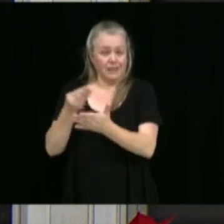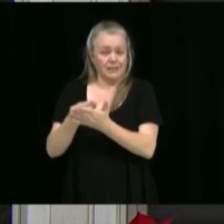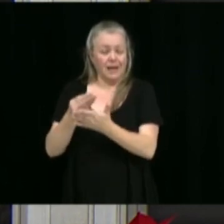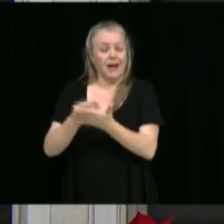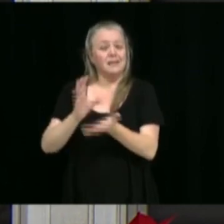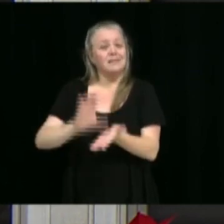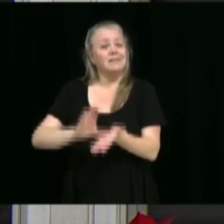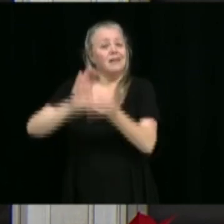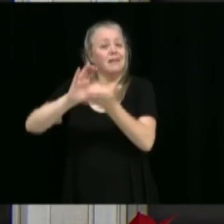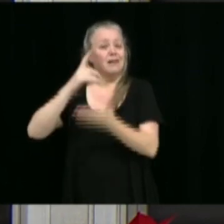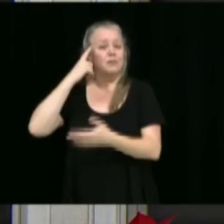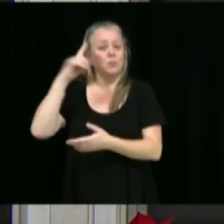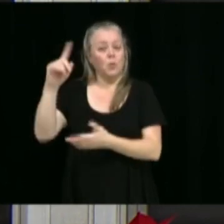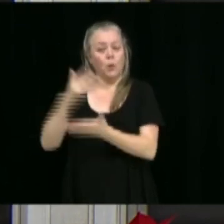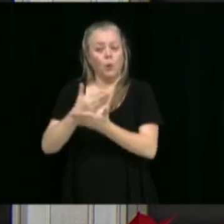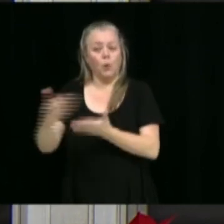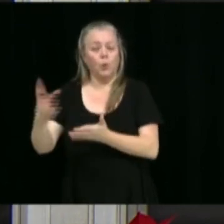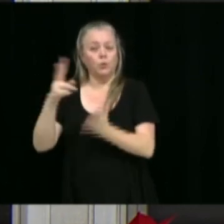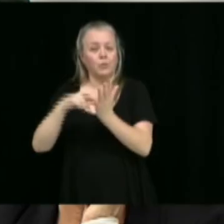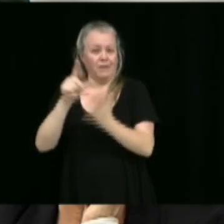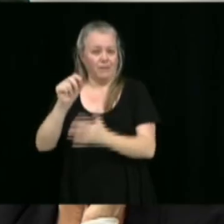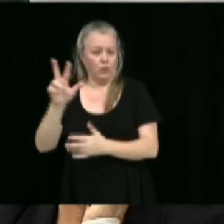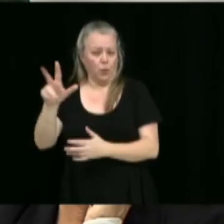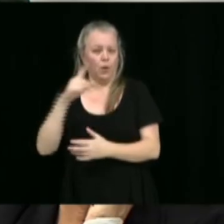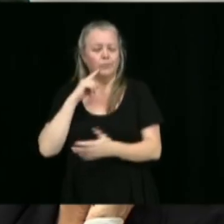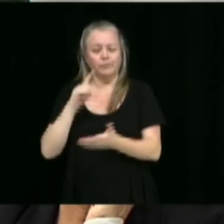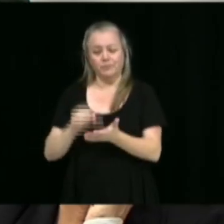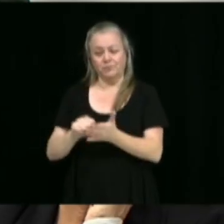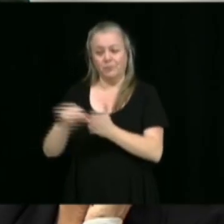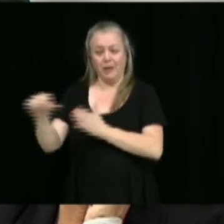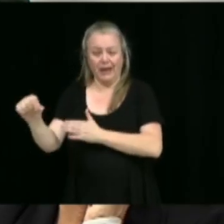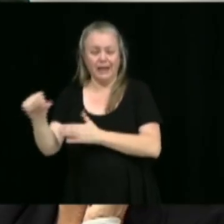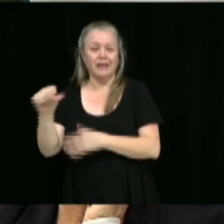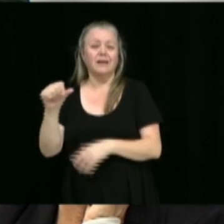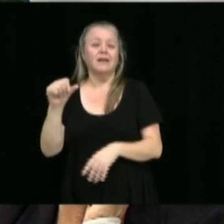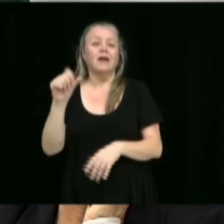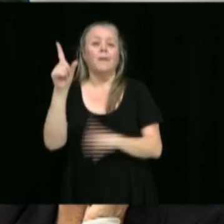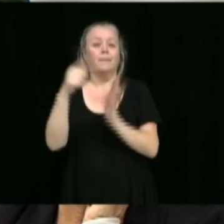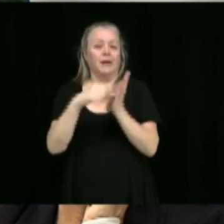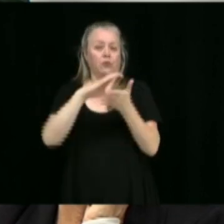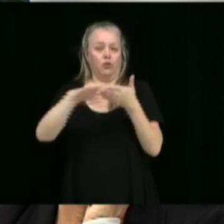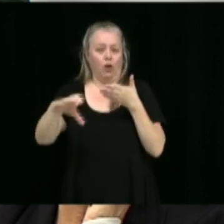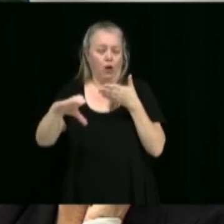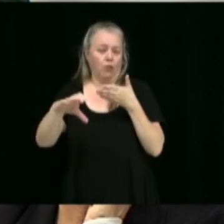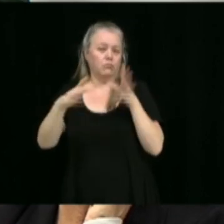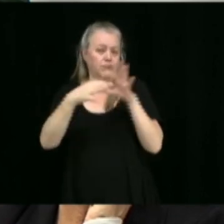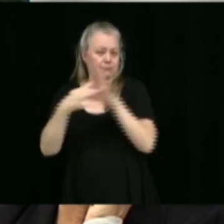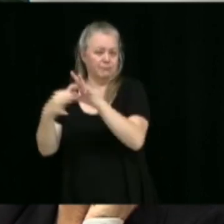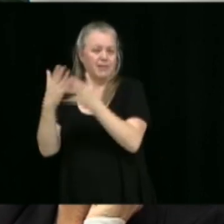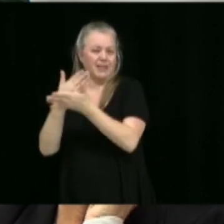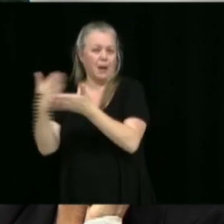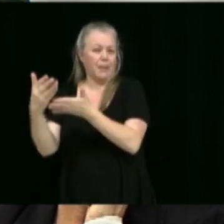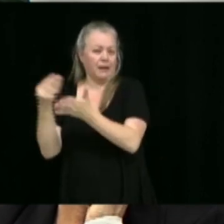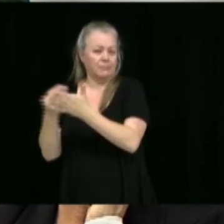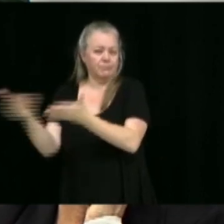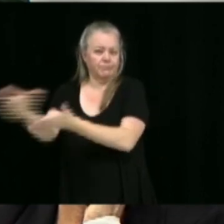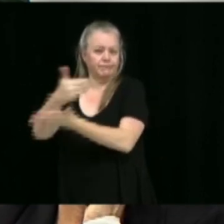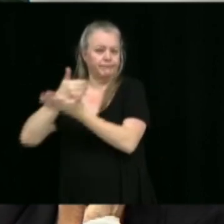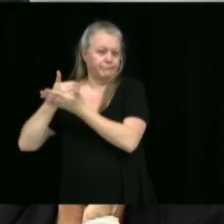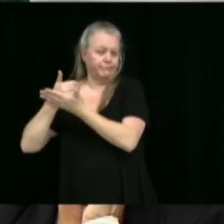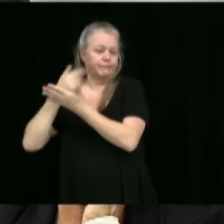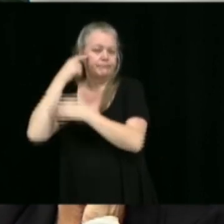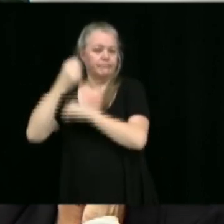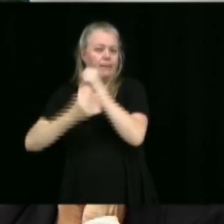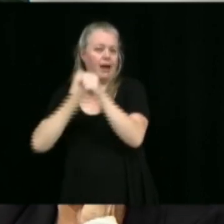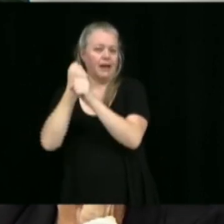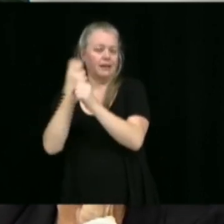leur campagne 2023. Il s'agit de verser à Centraide Centre du Québec un montant de 1 000 $ dans le cadre de leur campagne de financement pour l'année